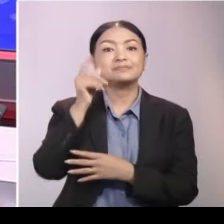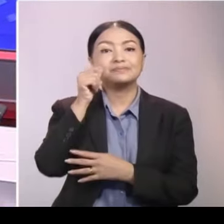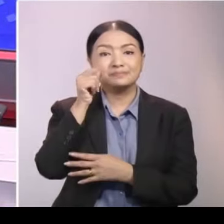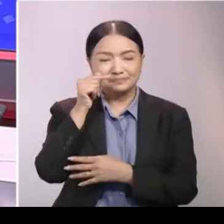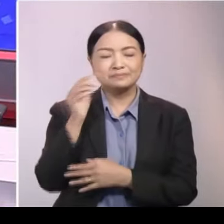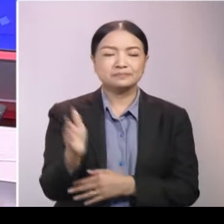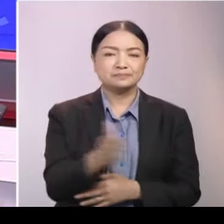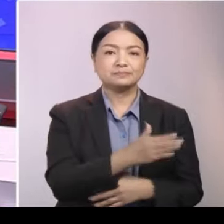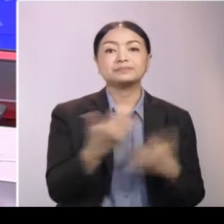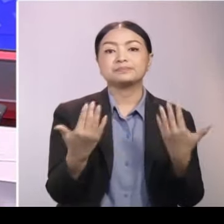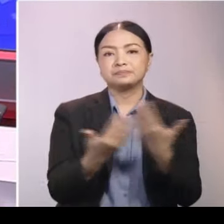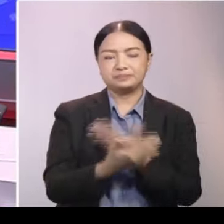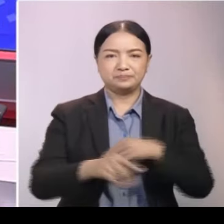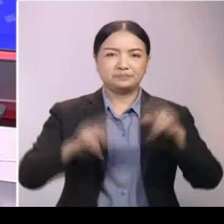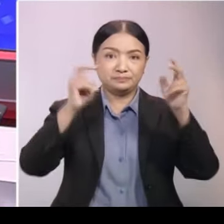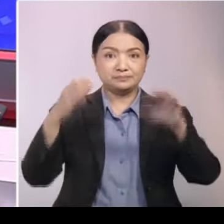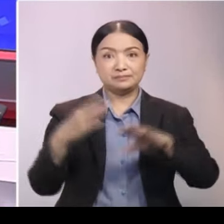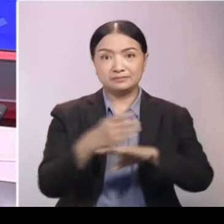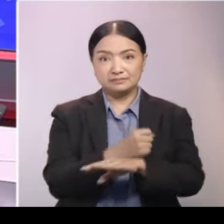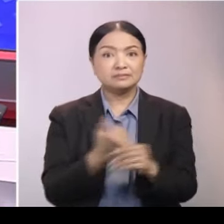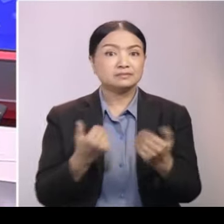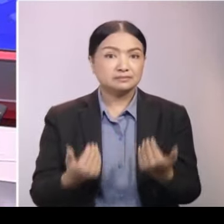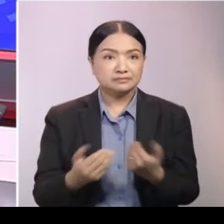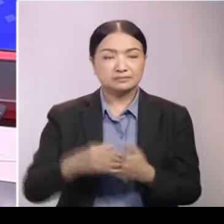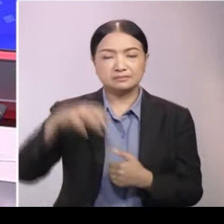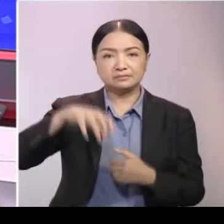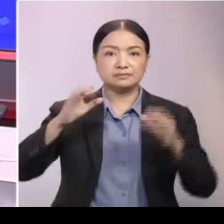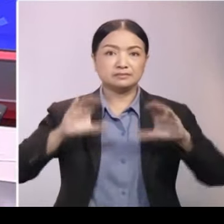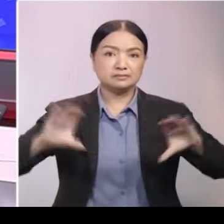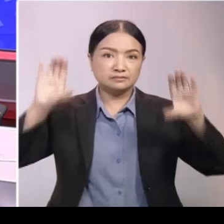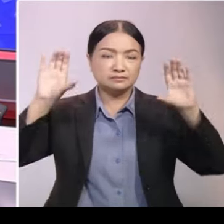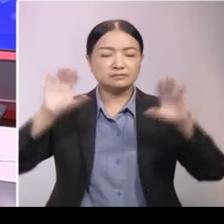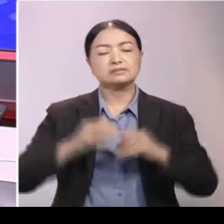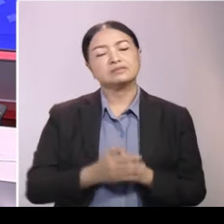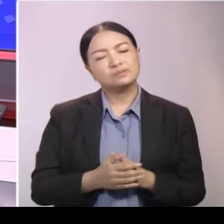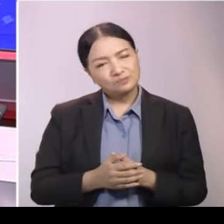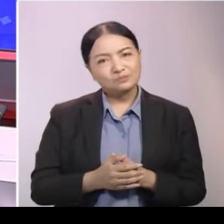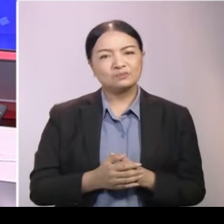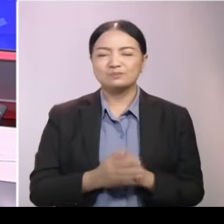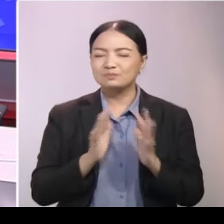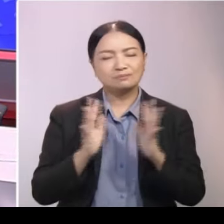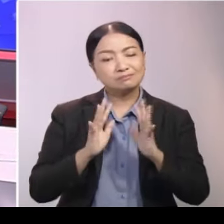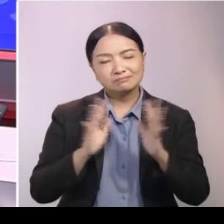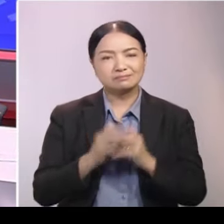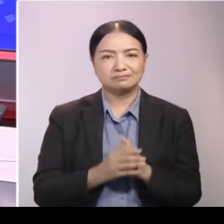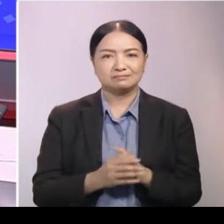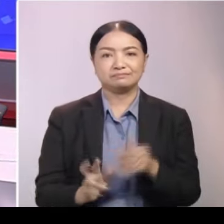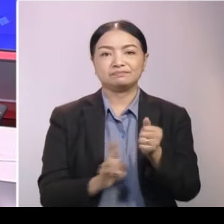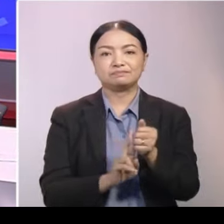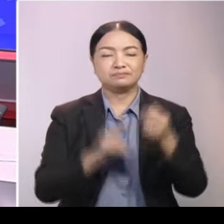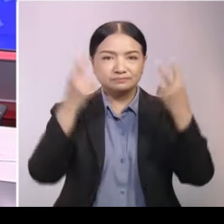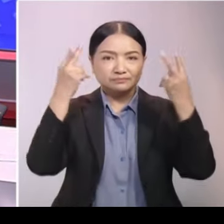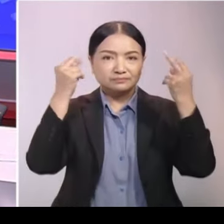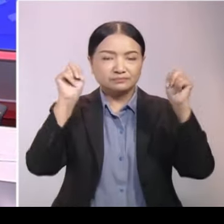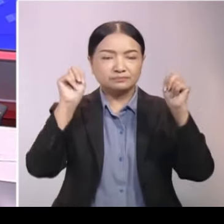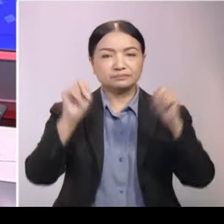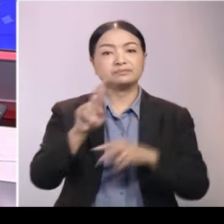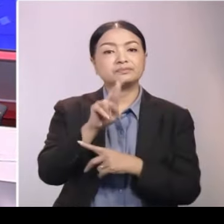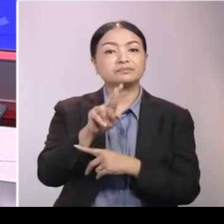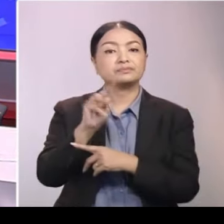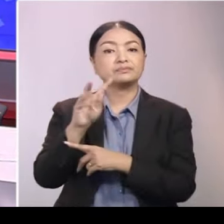เปลี่ยนบรรยากาศไปดูเรื่องราวของการเมืองกันหน่อยนะครับวันนี้ที่ทำเนียบรัฐบาลนะครับต้องบอกว่าคึกคักเป็นอย่างมากบรรดารองนายกรัฐมนตรีนะครับรวม